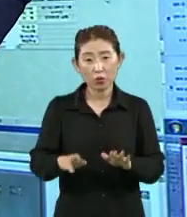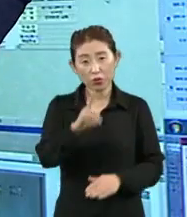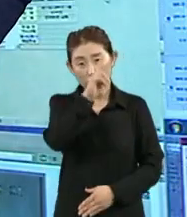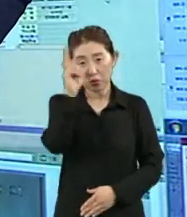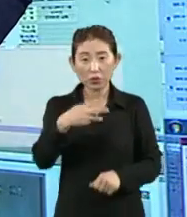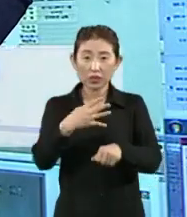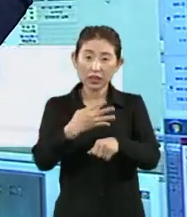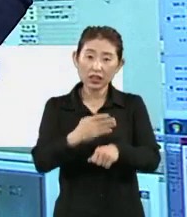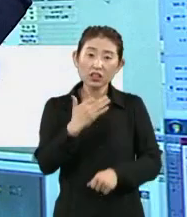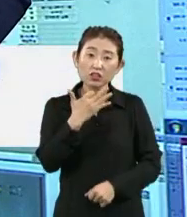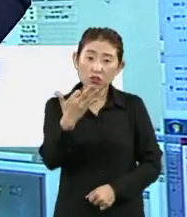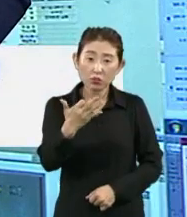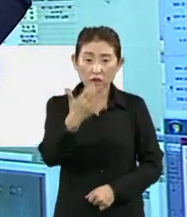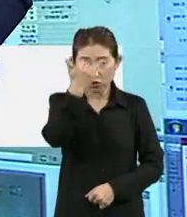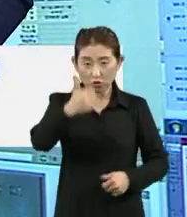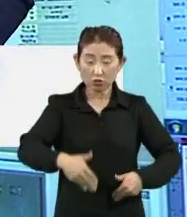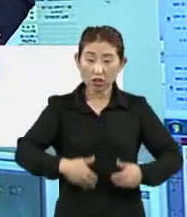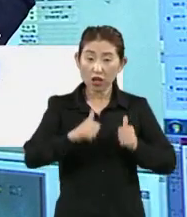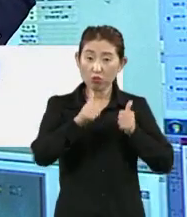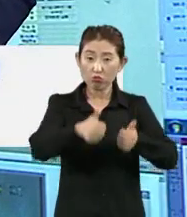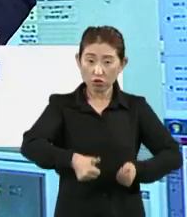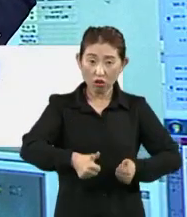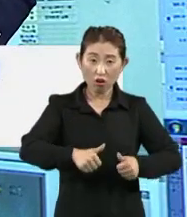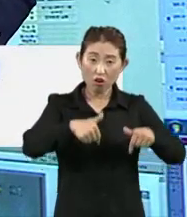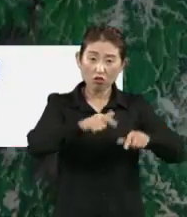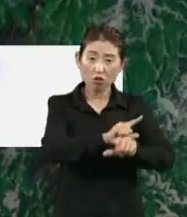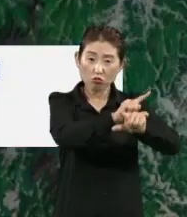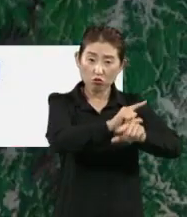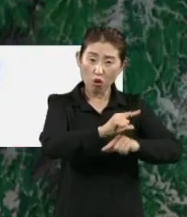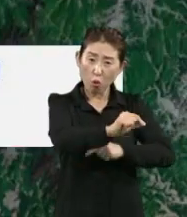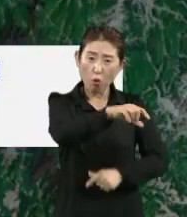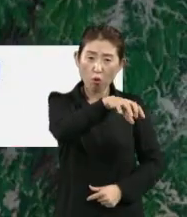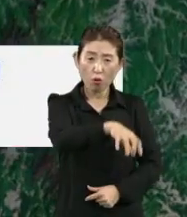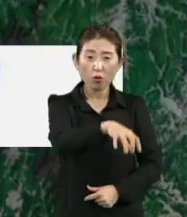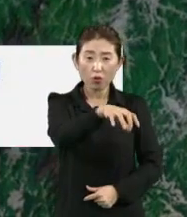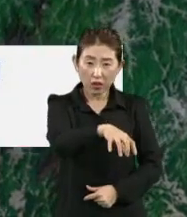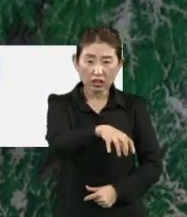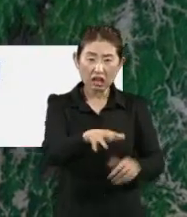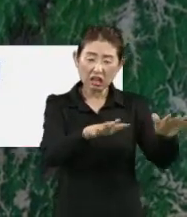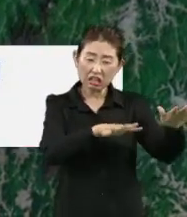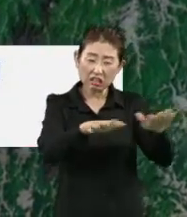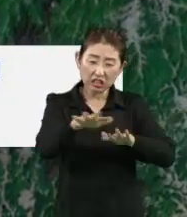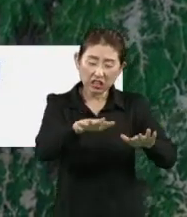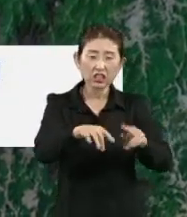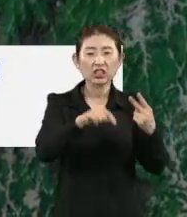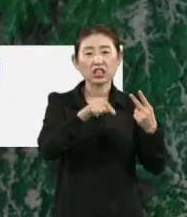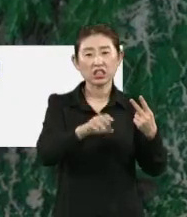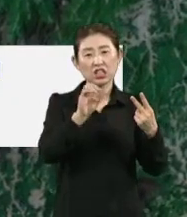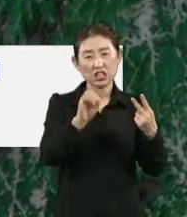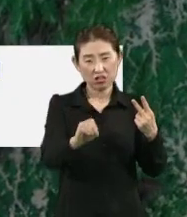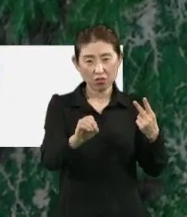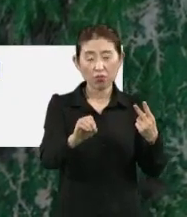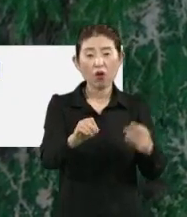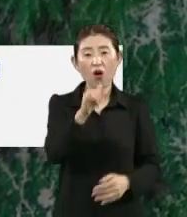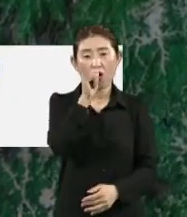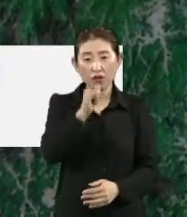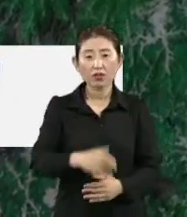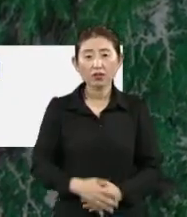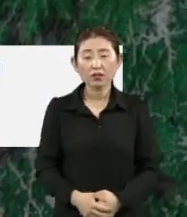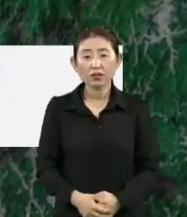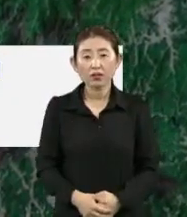오늘 오후 4시 19분쯤 충남 부여군 서북서쪽 4km 지점 17km 깊이에서 2.0